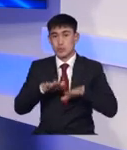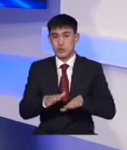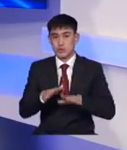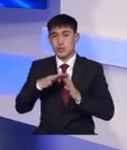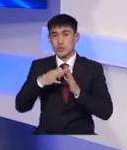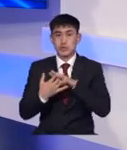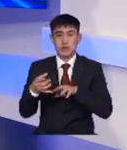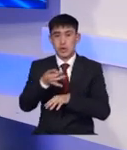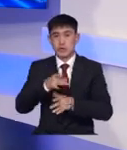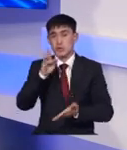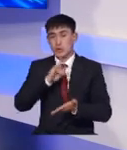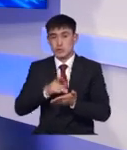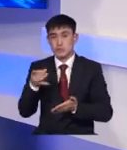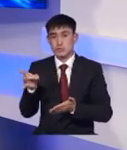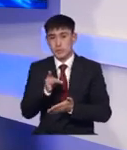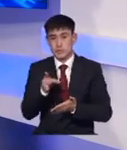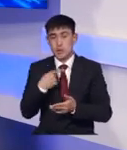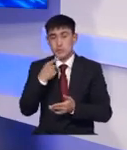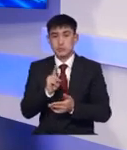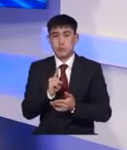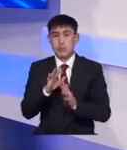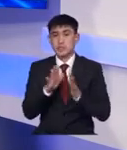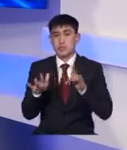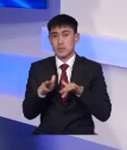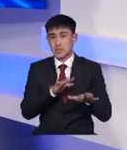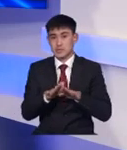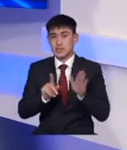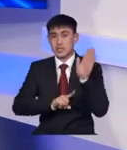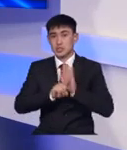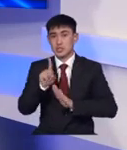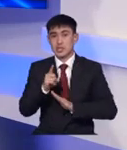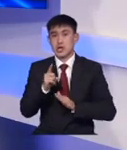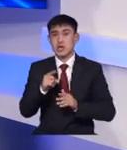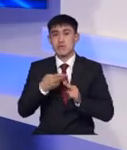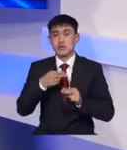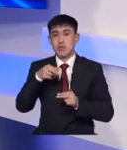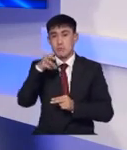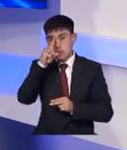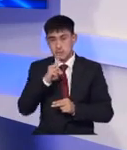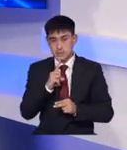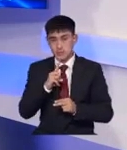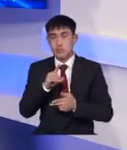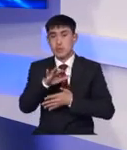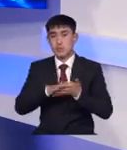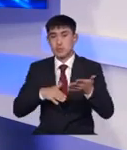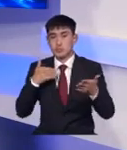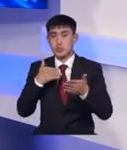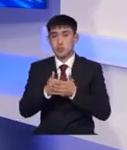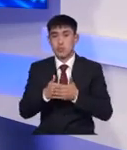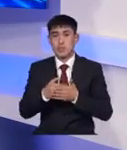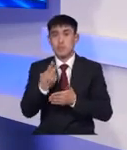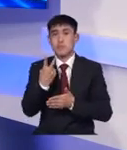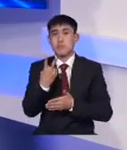сел, районов и городов республики. Отметим, что масштабная акция стартовала в начале текущего месяца и продолжится в